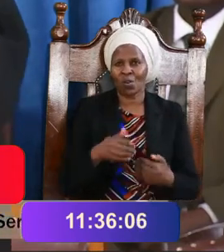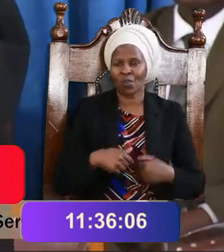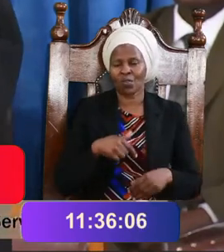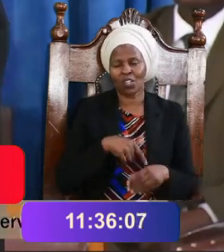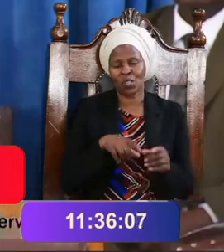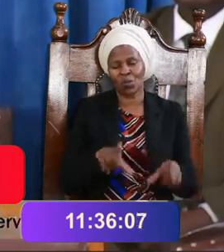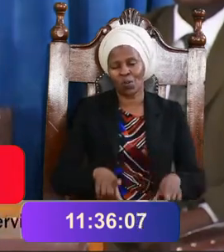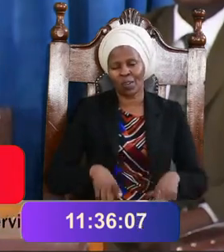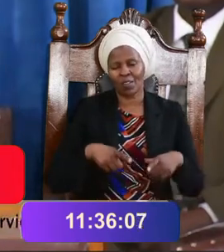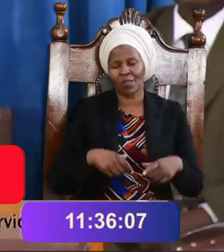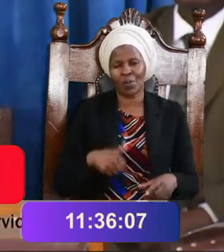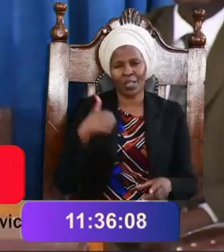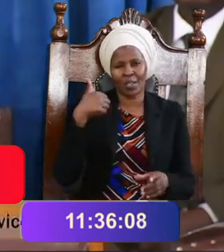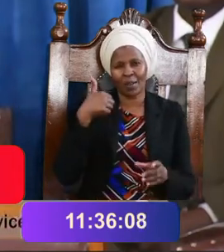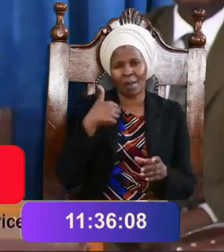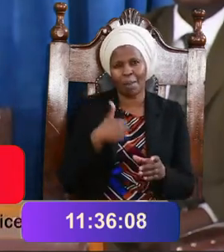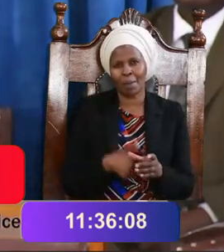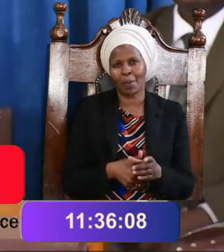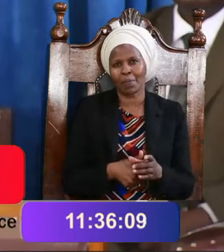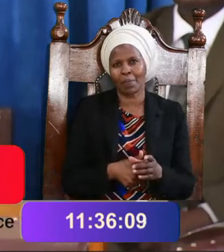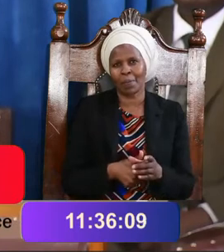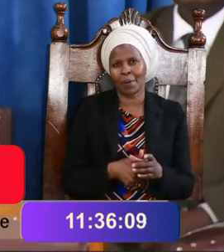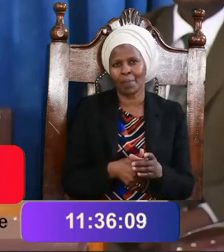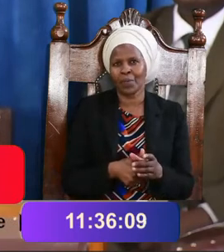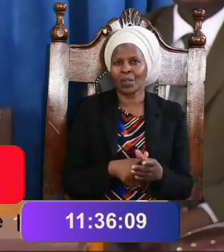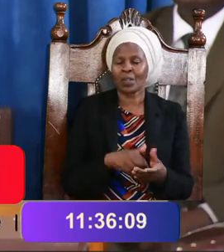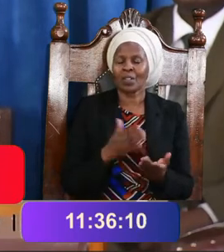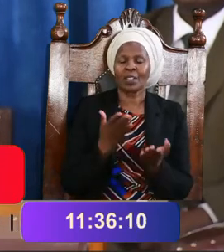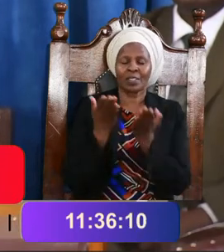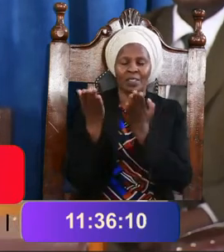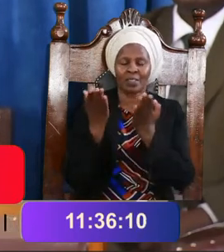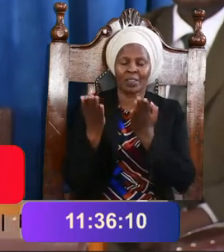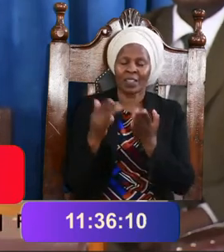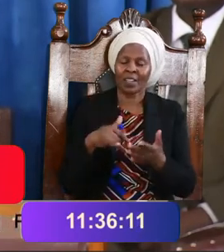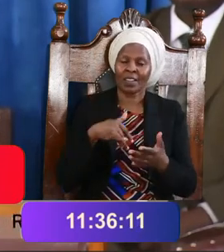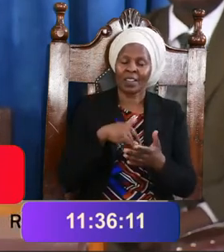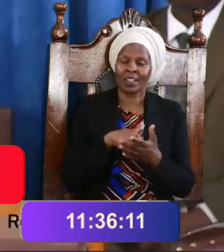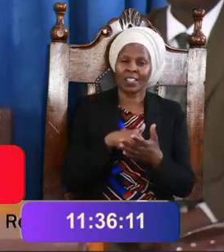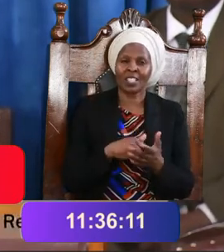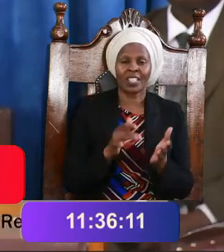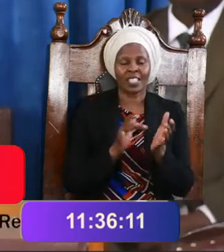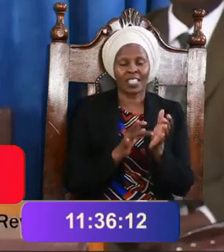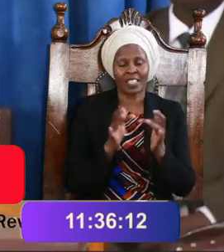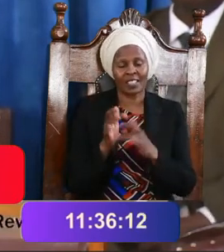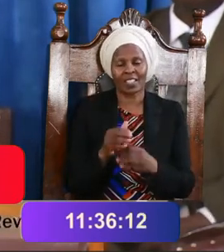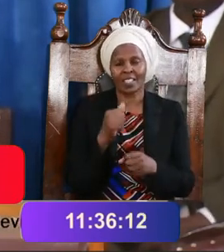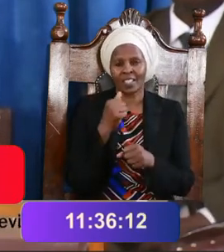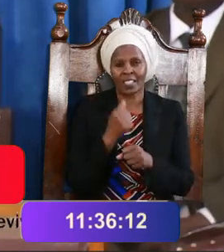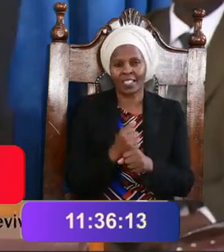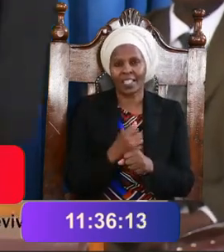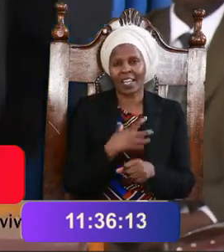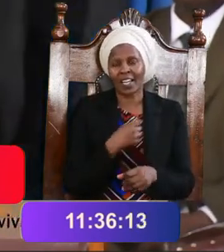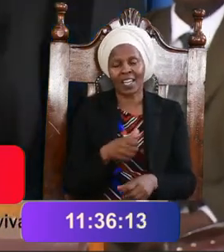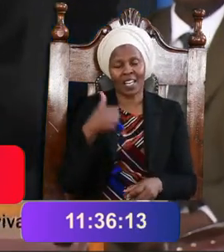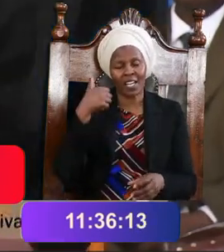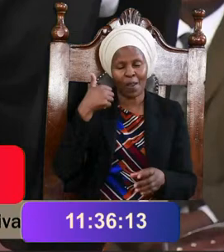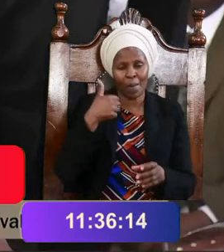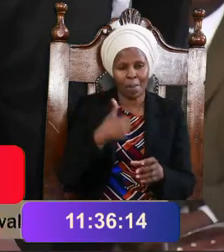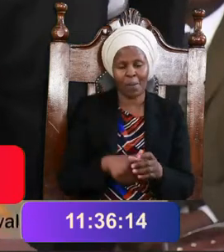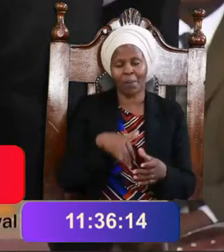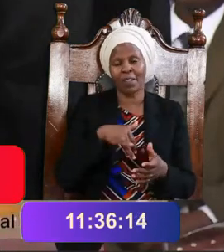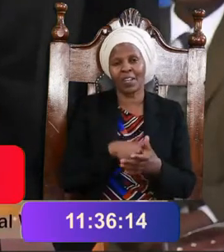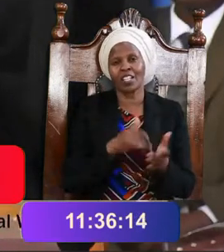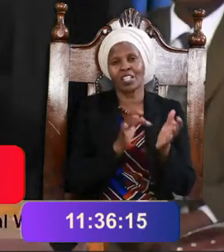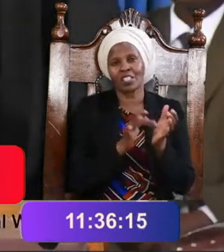hivyo tunakumbuka ile sacrifice ambayo Mungu alifanya on one hand, lakini pia tunakumbuka kuwa amefufuka